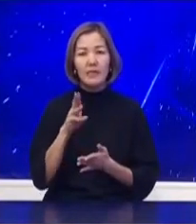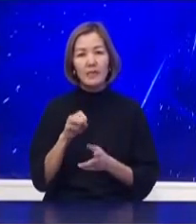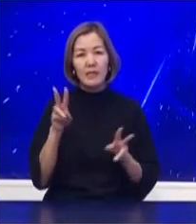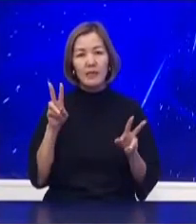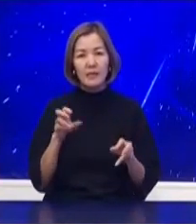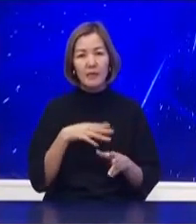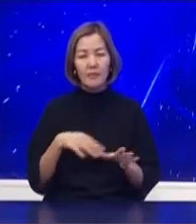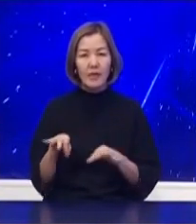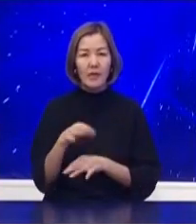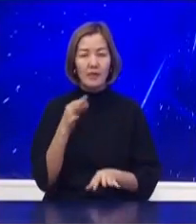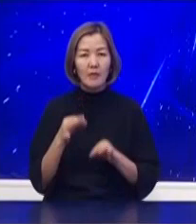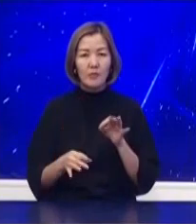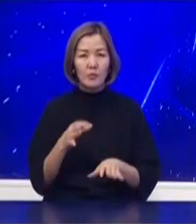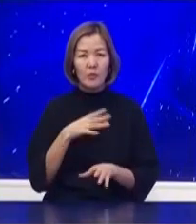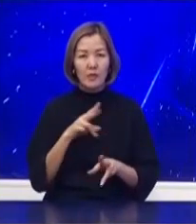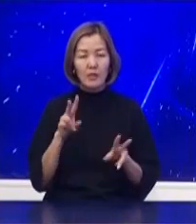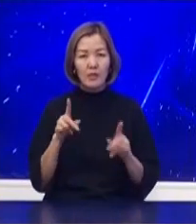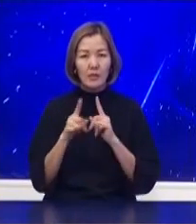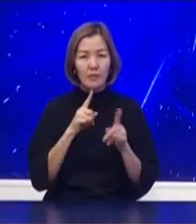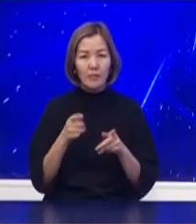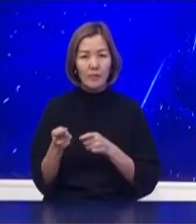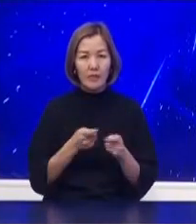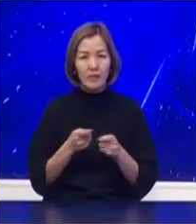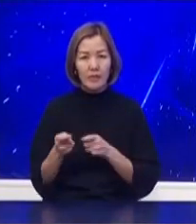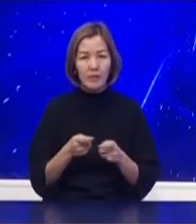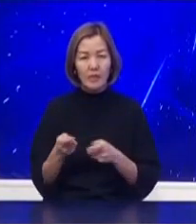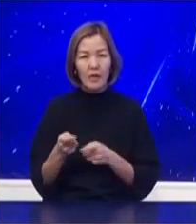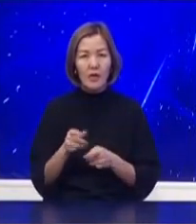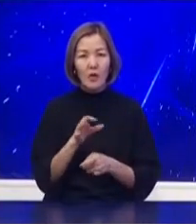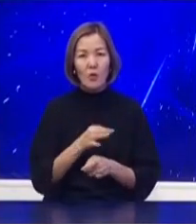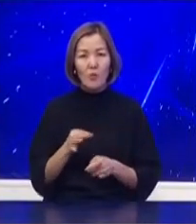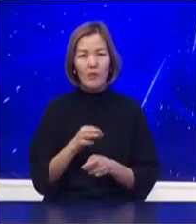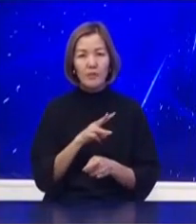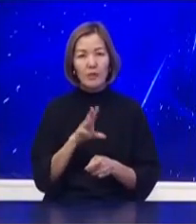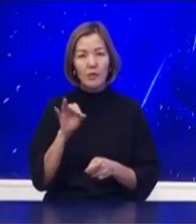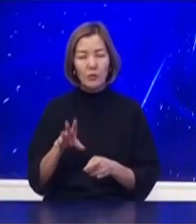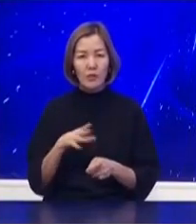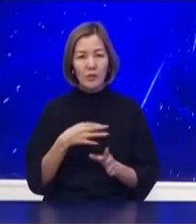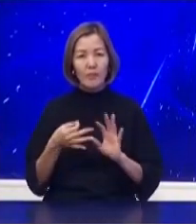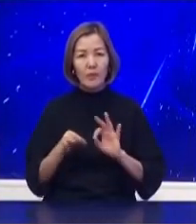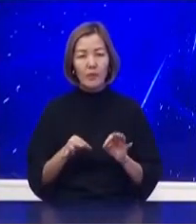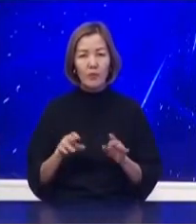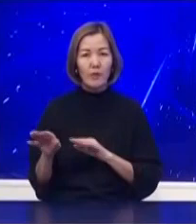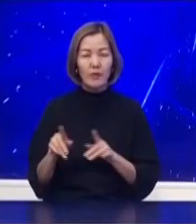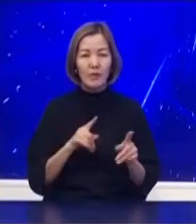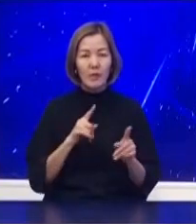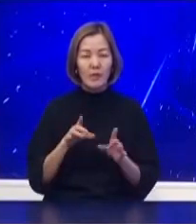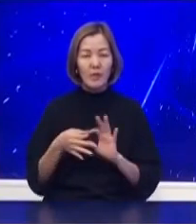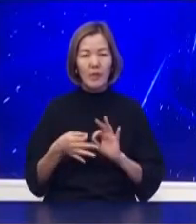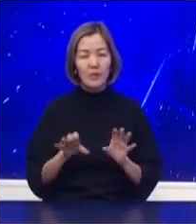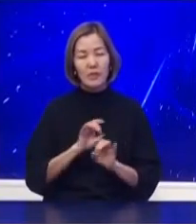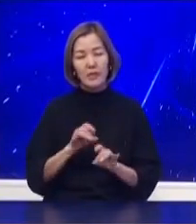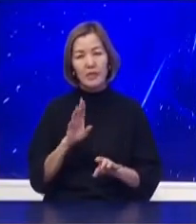проекта обсуждалась на совещании под председательством Акима области Марата Султан Газиева подробнее о проведённом мероприятии расскажет